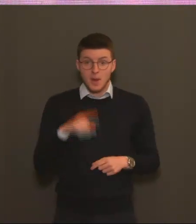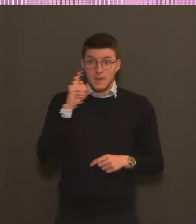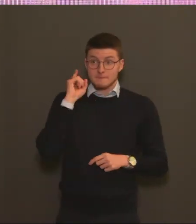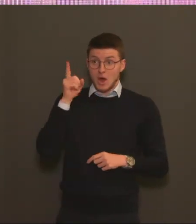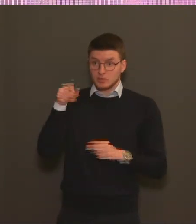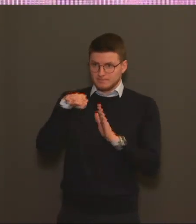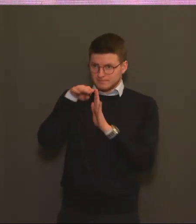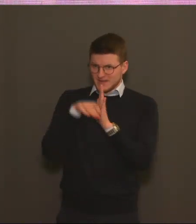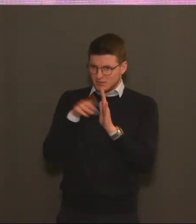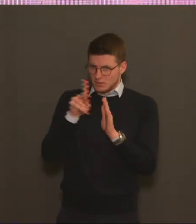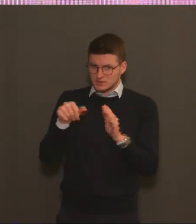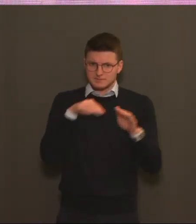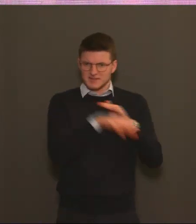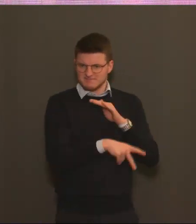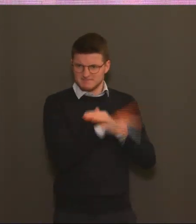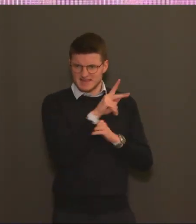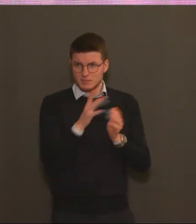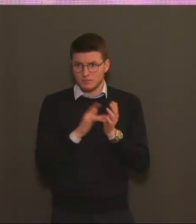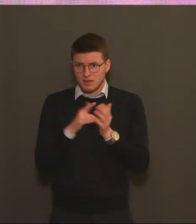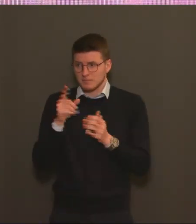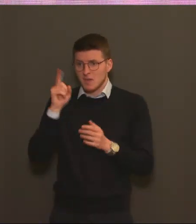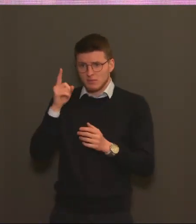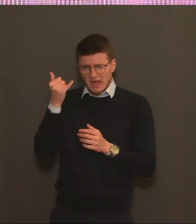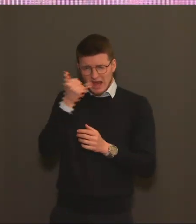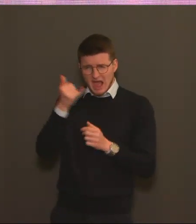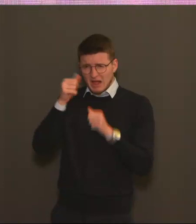volume vervliegen en verdunnen ze immers snel